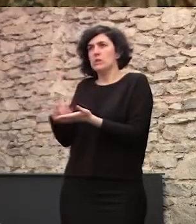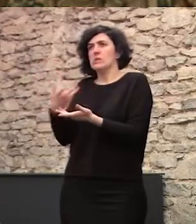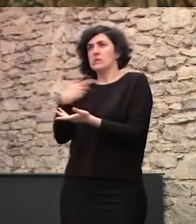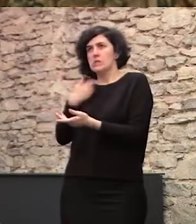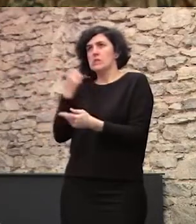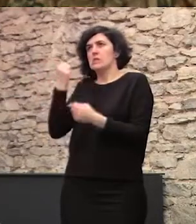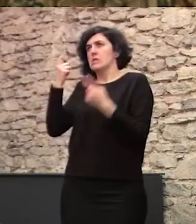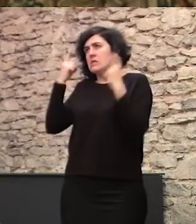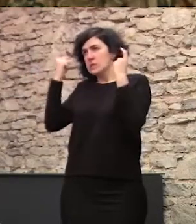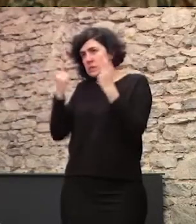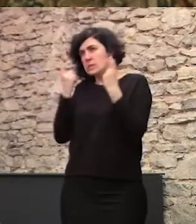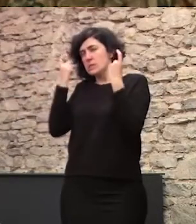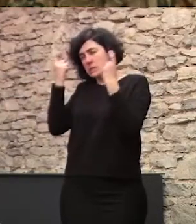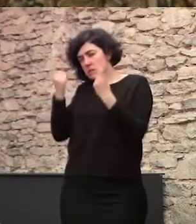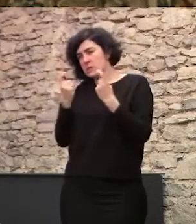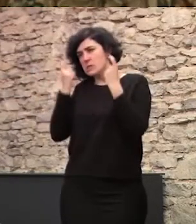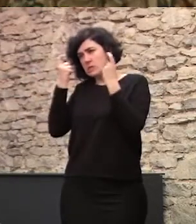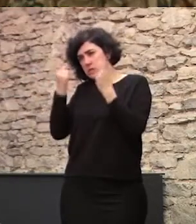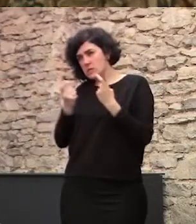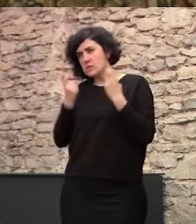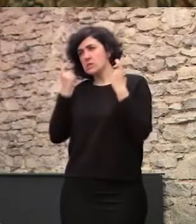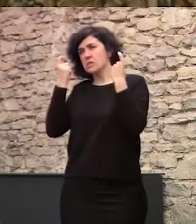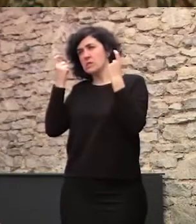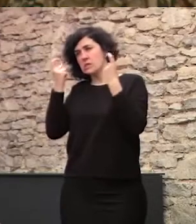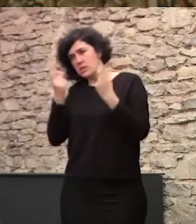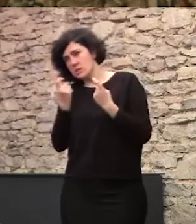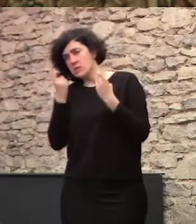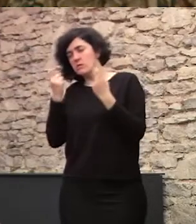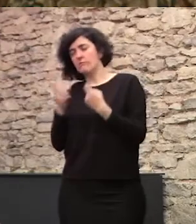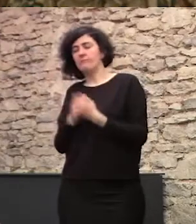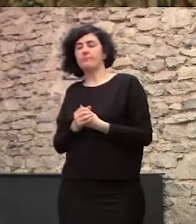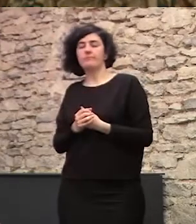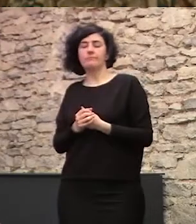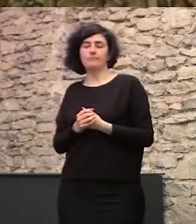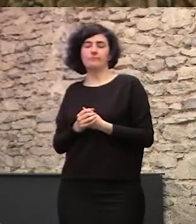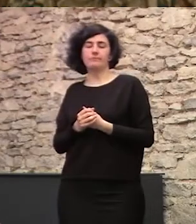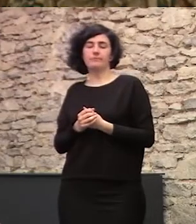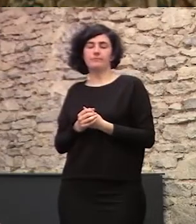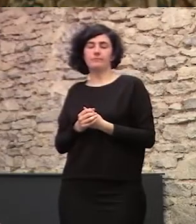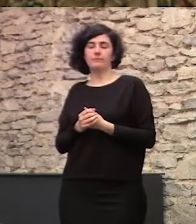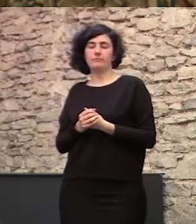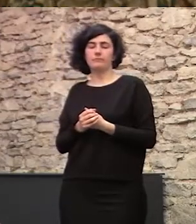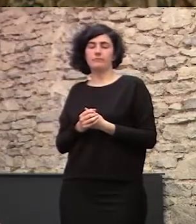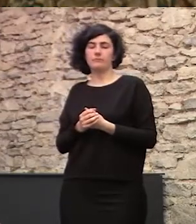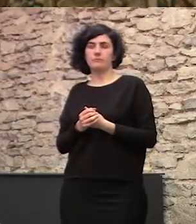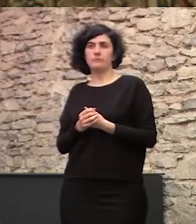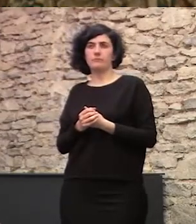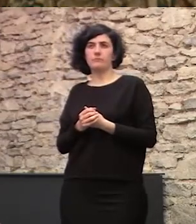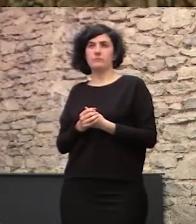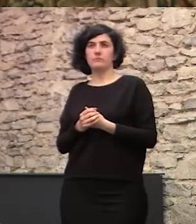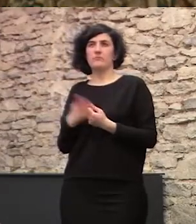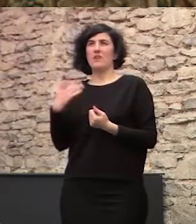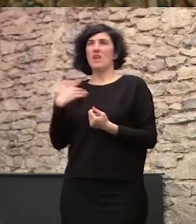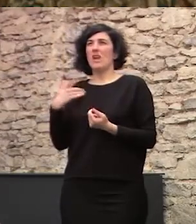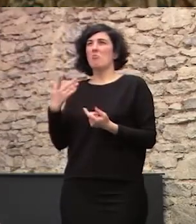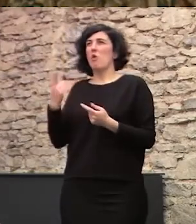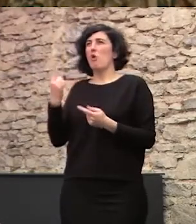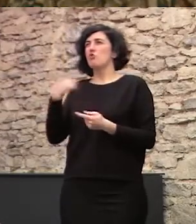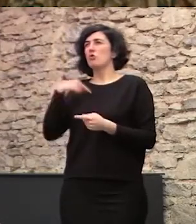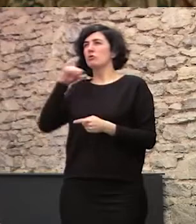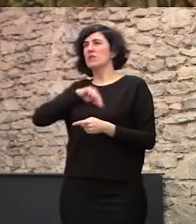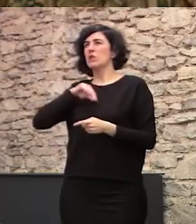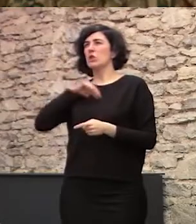bultzaka, eta askoz esain bakartia, oza,